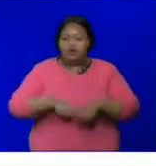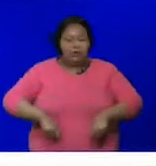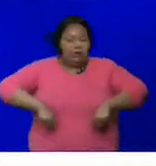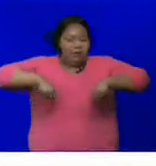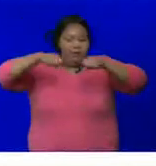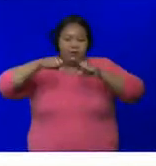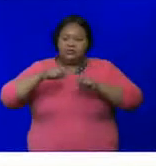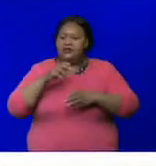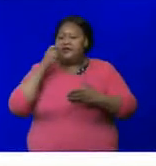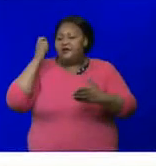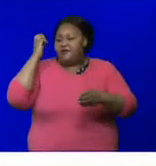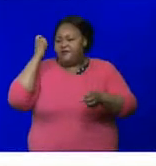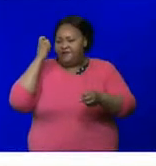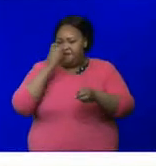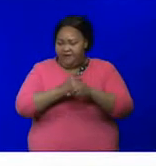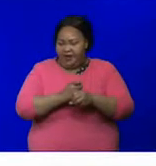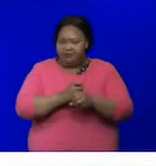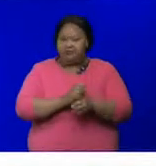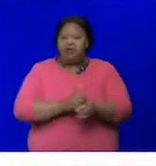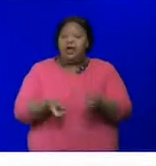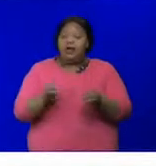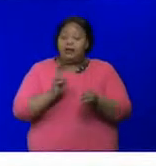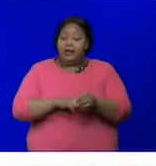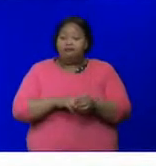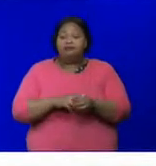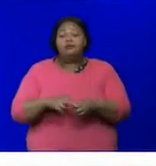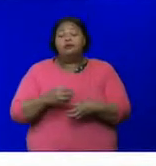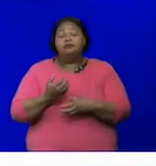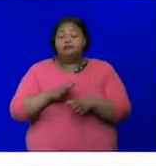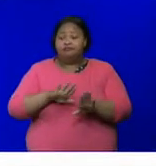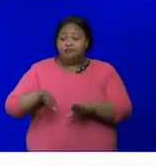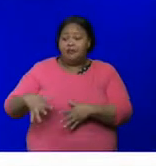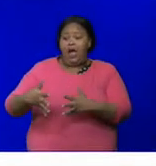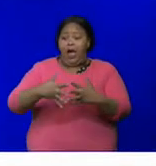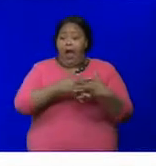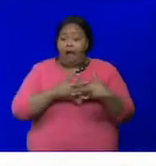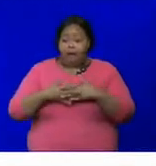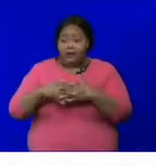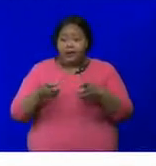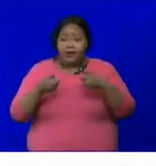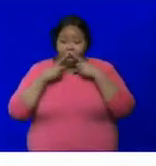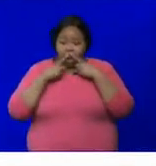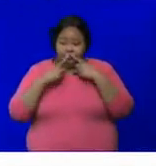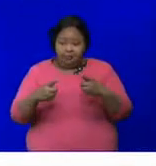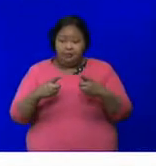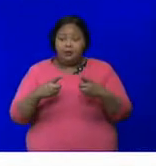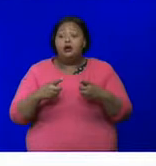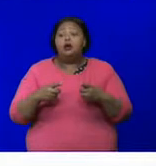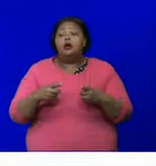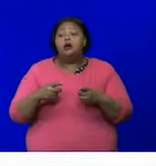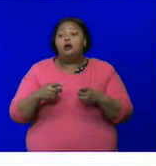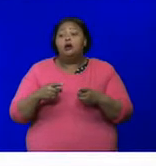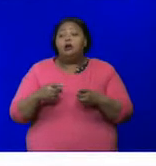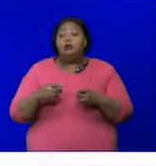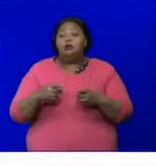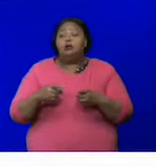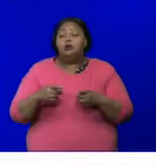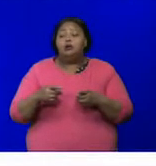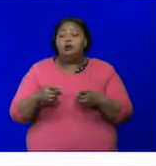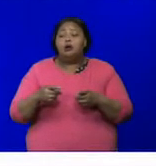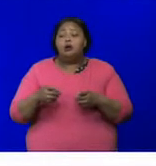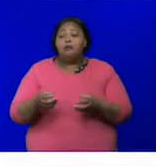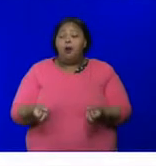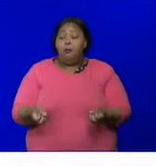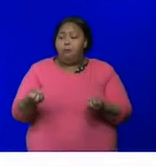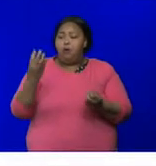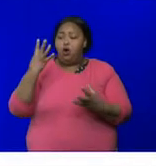le-Russia. Kanti ngakulokunye live le-Melika selimemetele lisito lempahla yempi lelilinganiselwe esigitsigitsini semadola